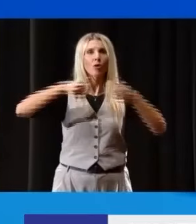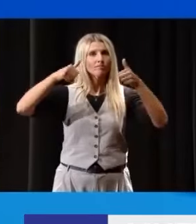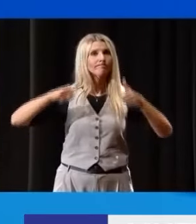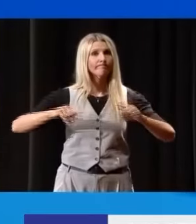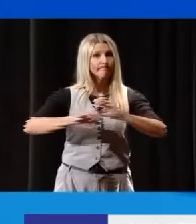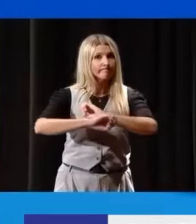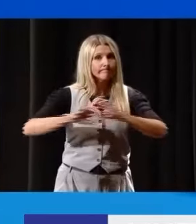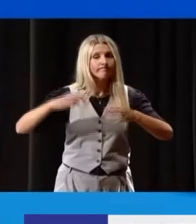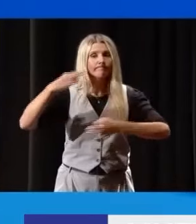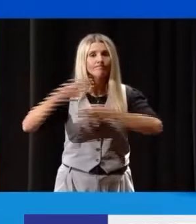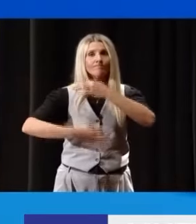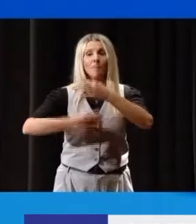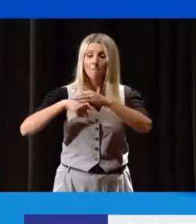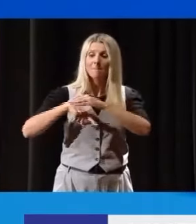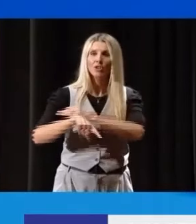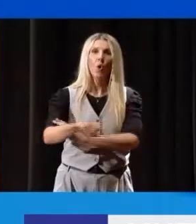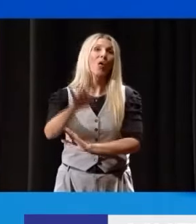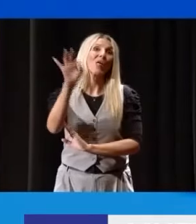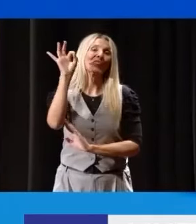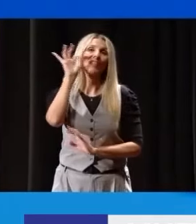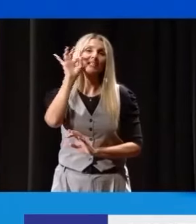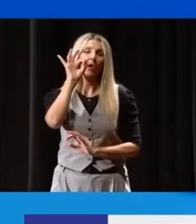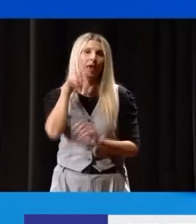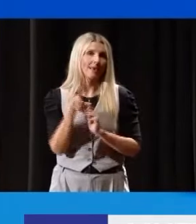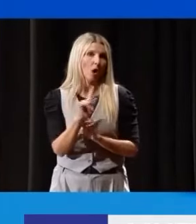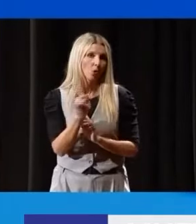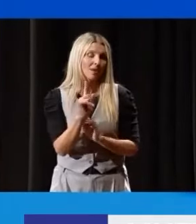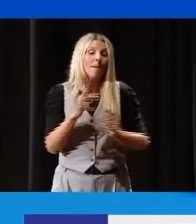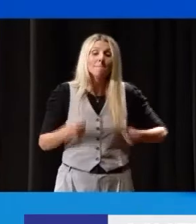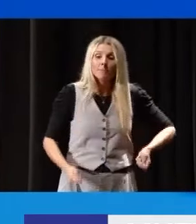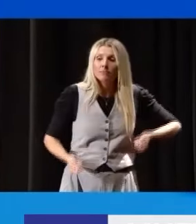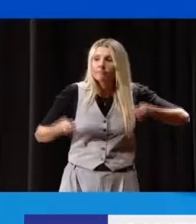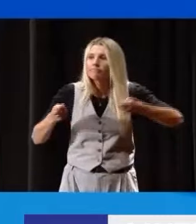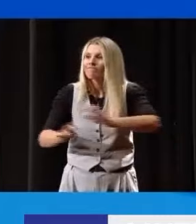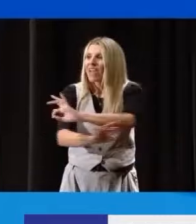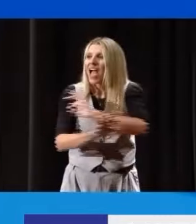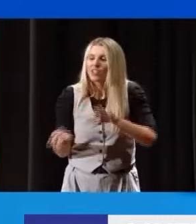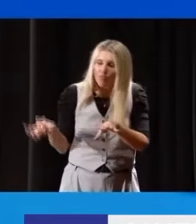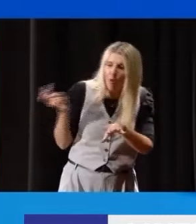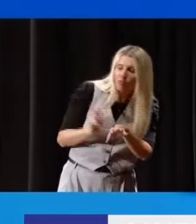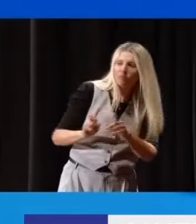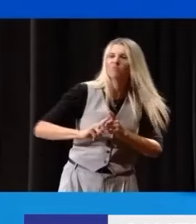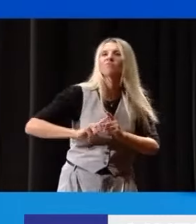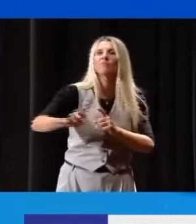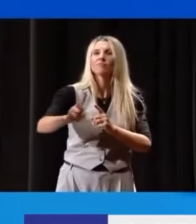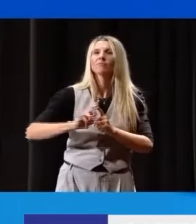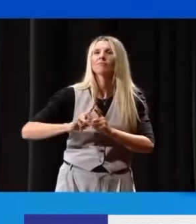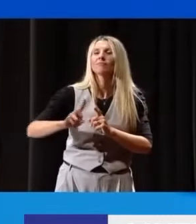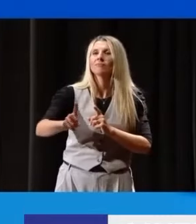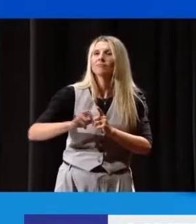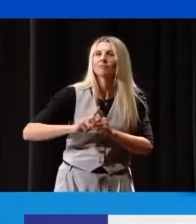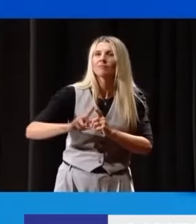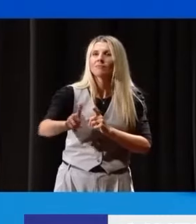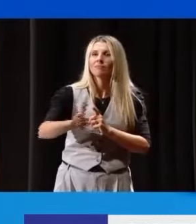Θεσσαλονίκης θα παραδοθεί, δεν θα εγγενιαστεί, θα παραδοθεί στους πολίτες της πόλης την